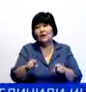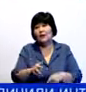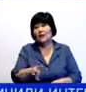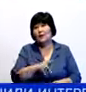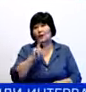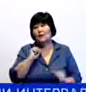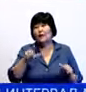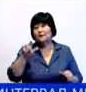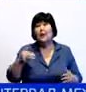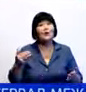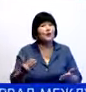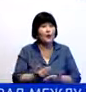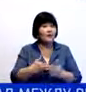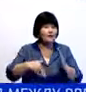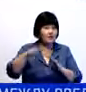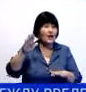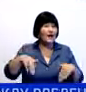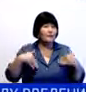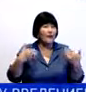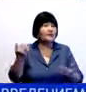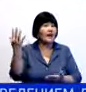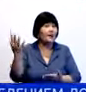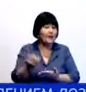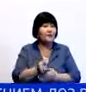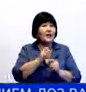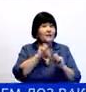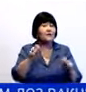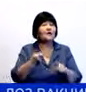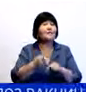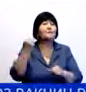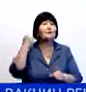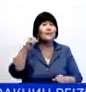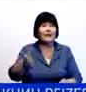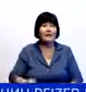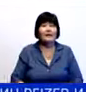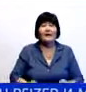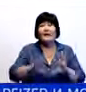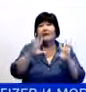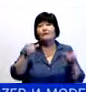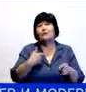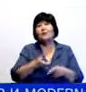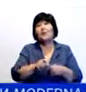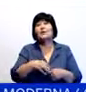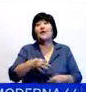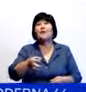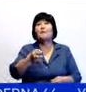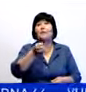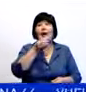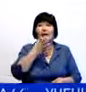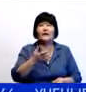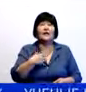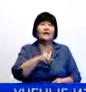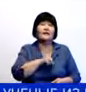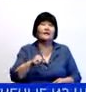юных спортсменов к новым высотам. Поздравляю победителей и призеров с победой. В целом мне все очень понравилось.